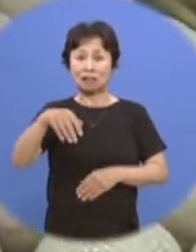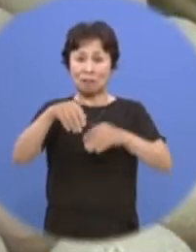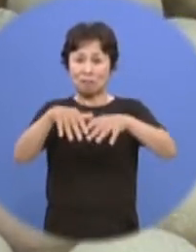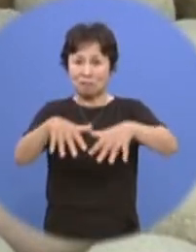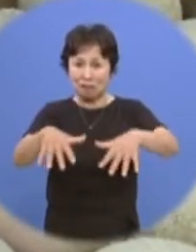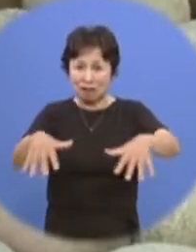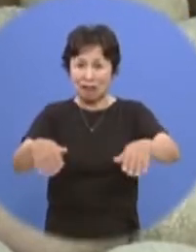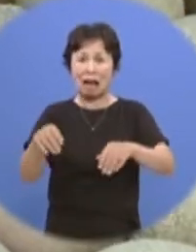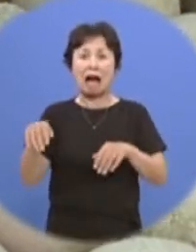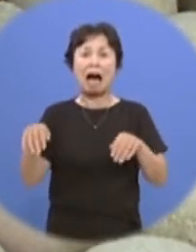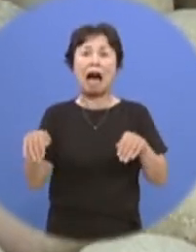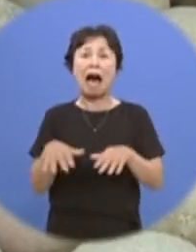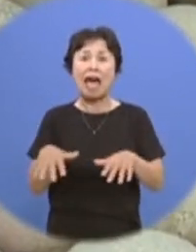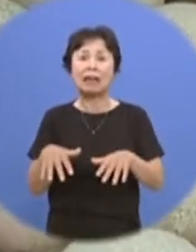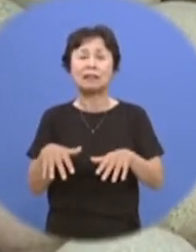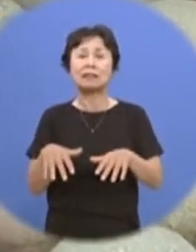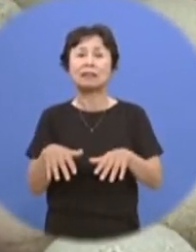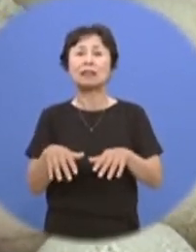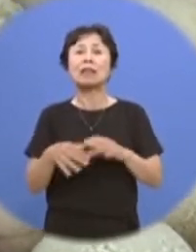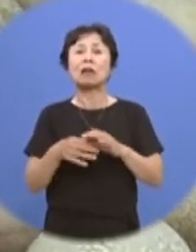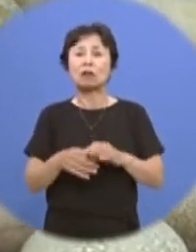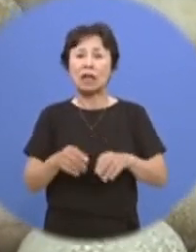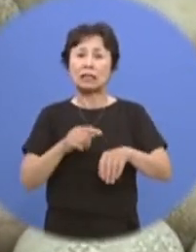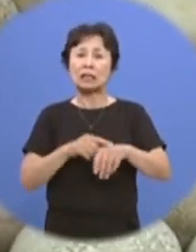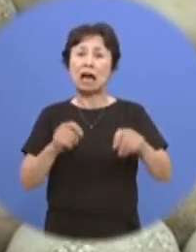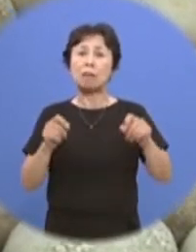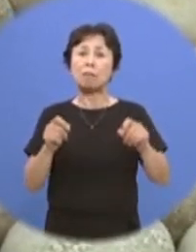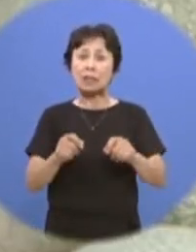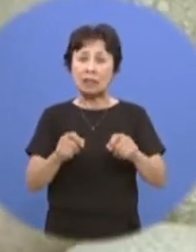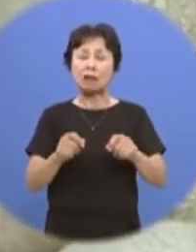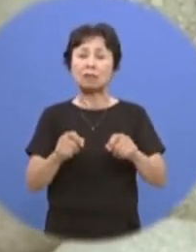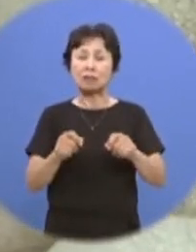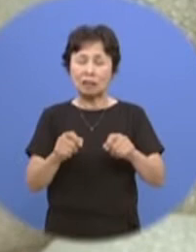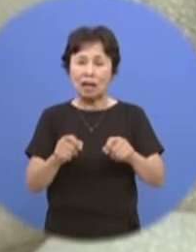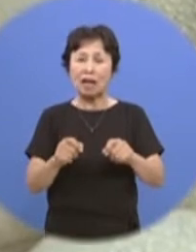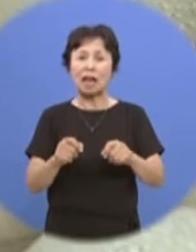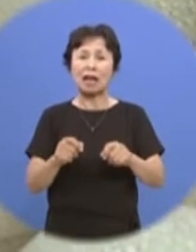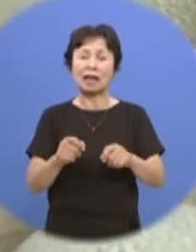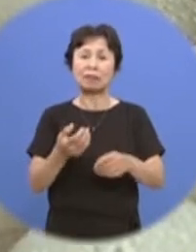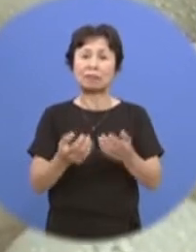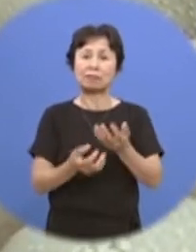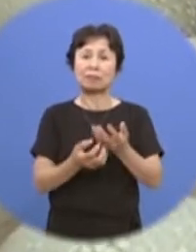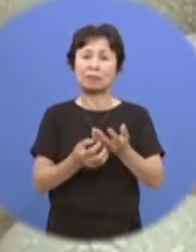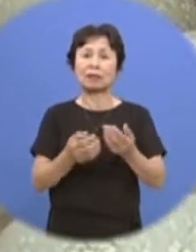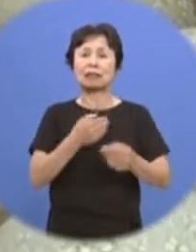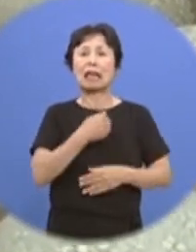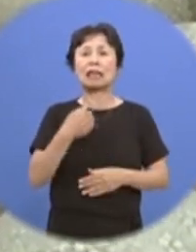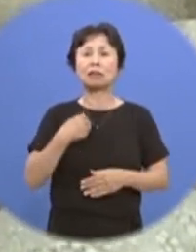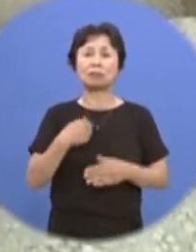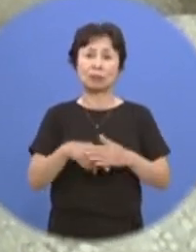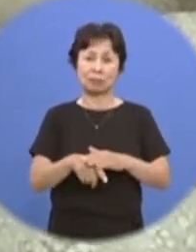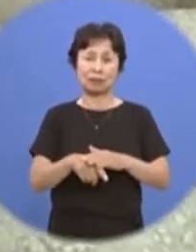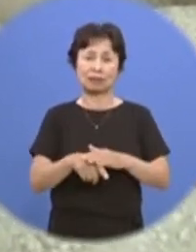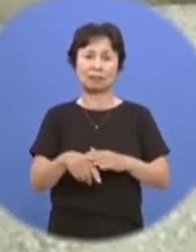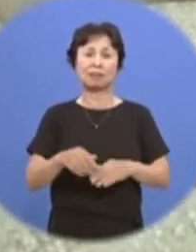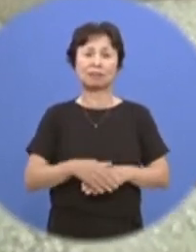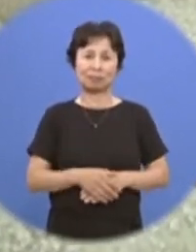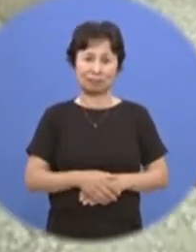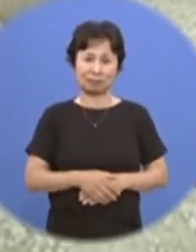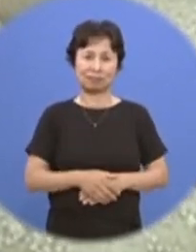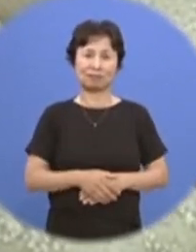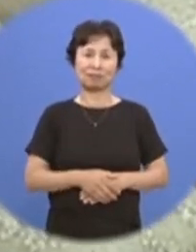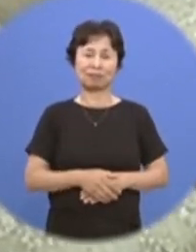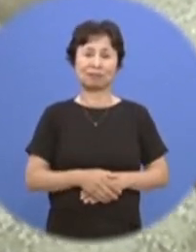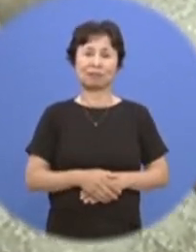いというのも特徴になっていますので、短時間で高温の加熱をすることができると、そういうのも特徴の一つになっ